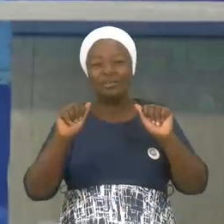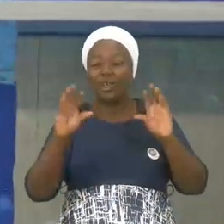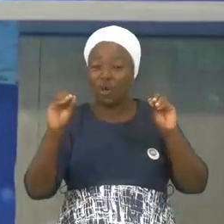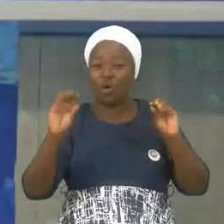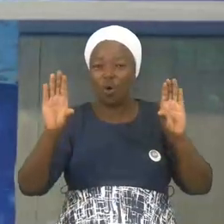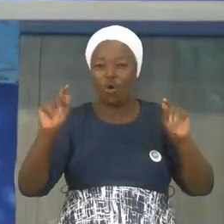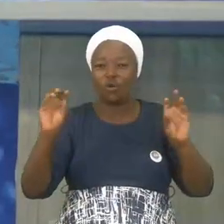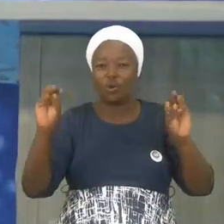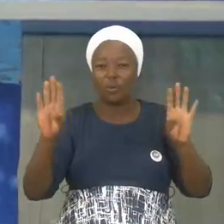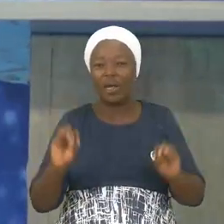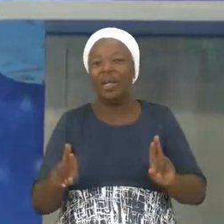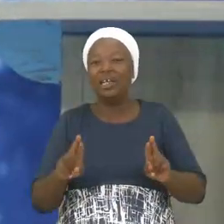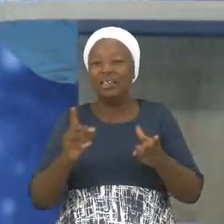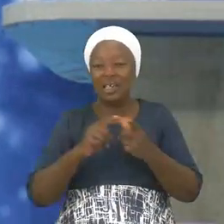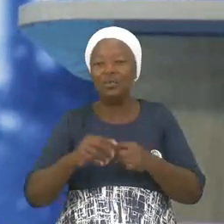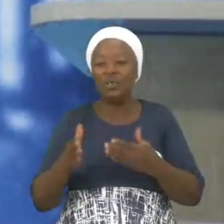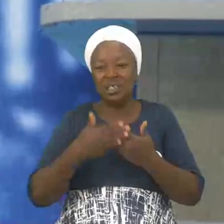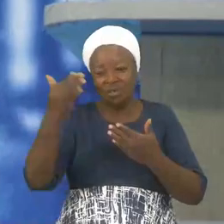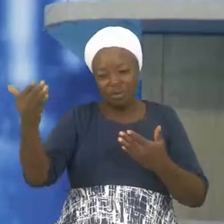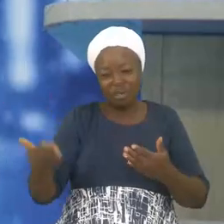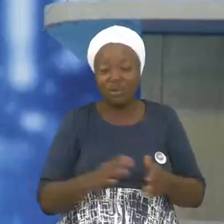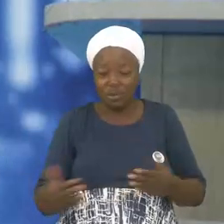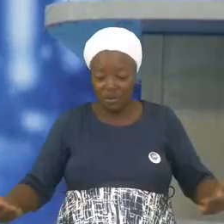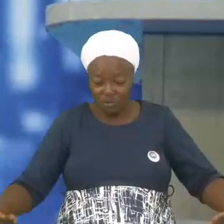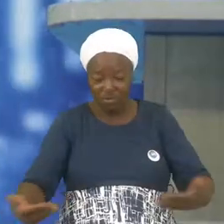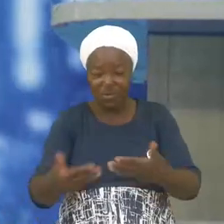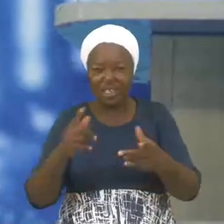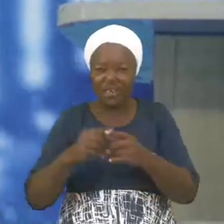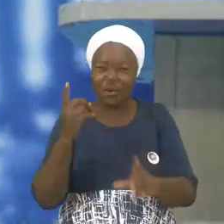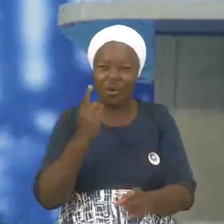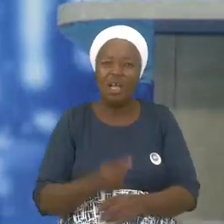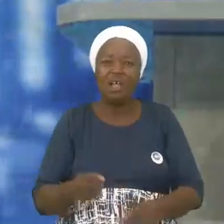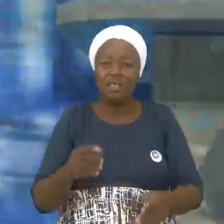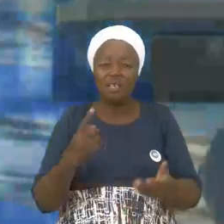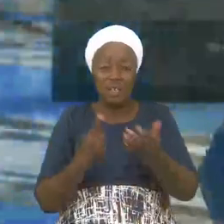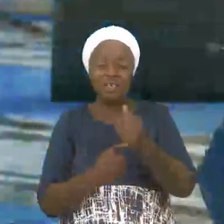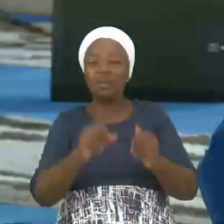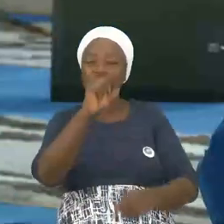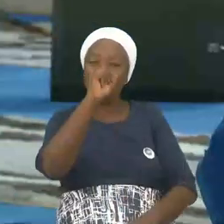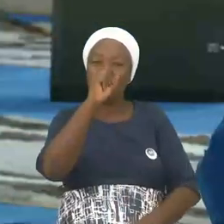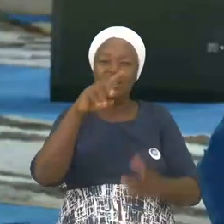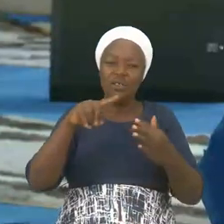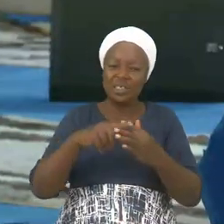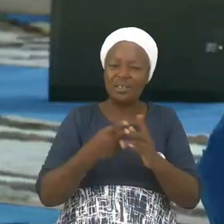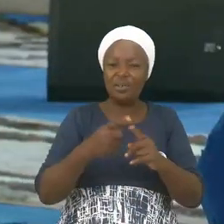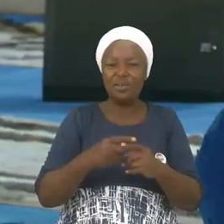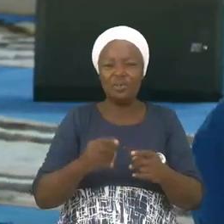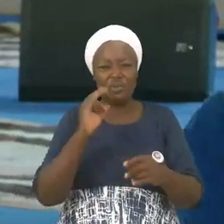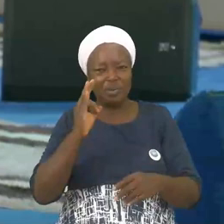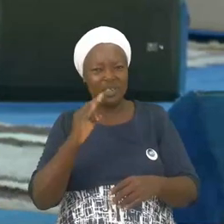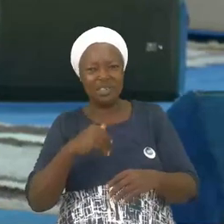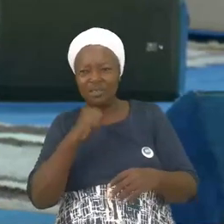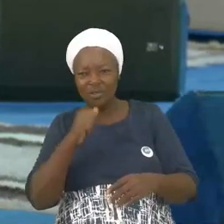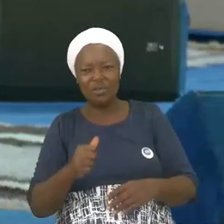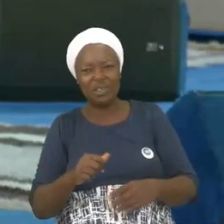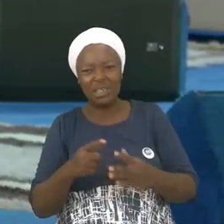octobre. Et j'étais présenté, je tenais le micro. Et je voulais commencer la